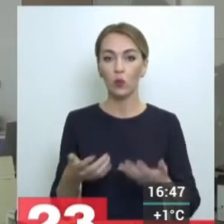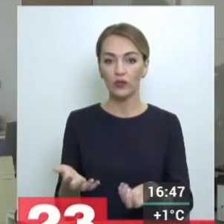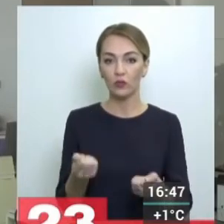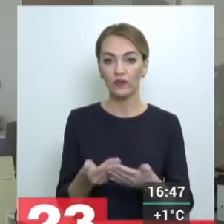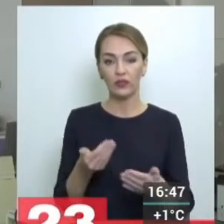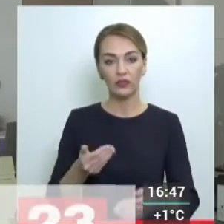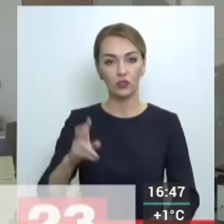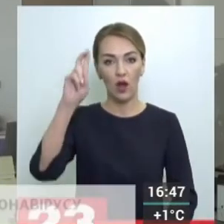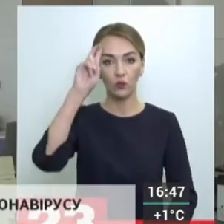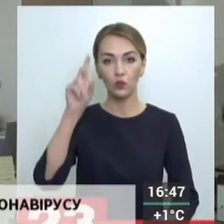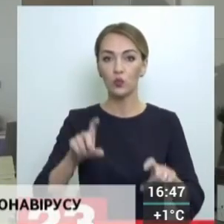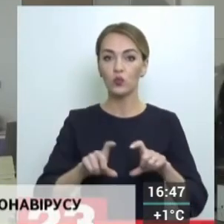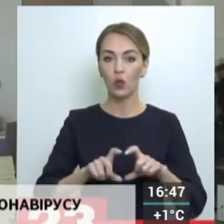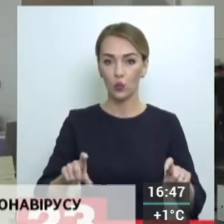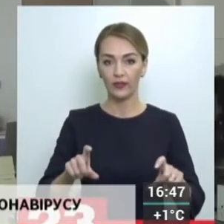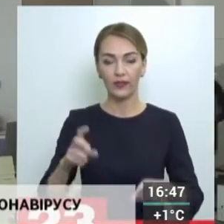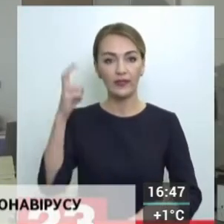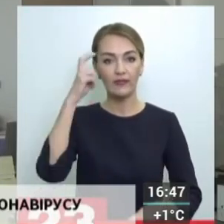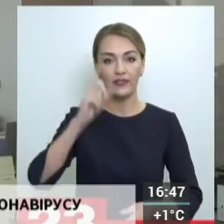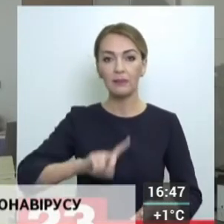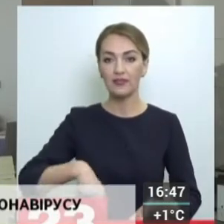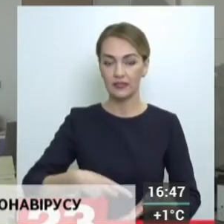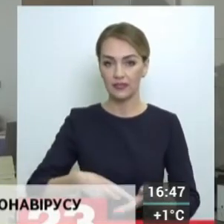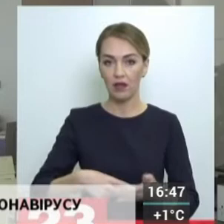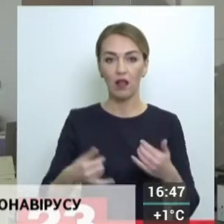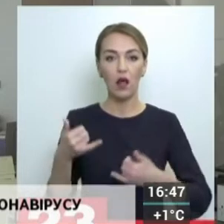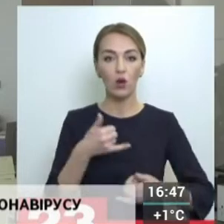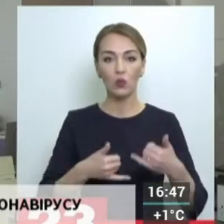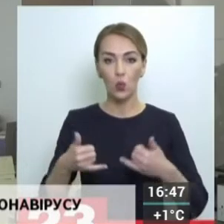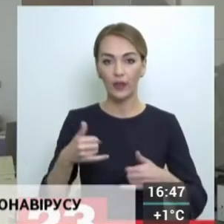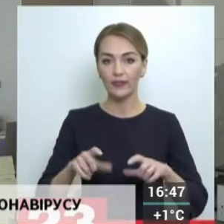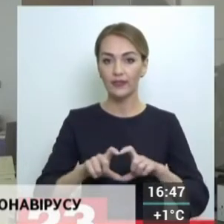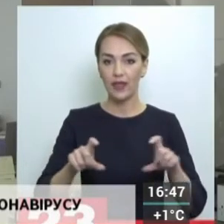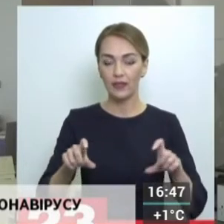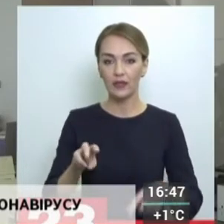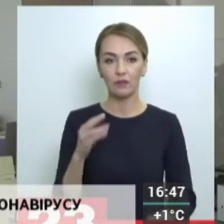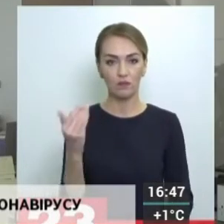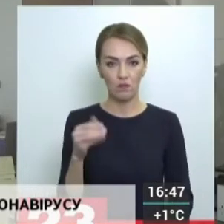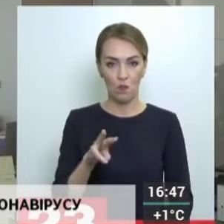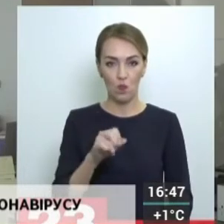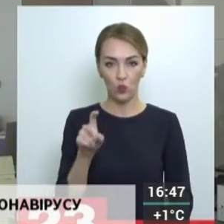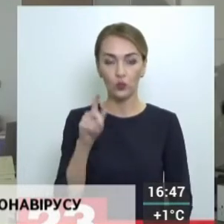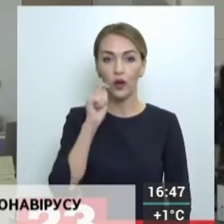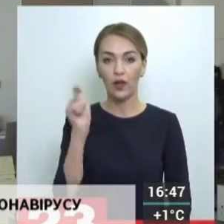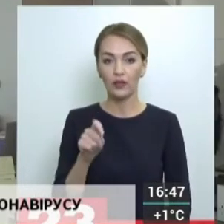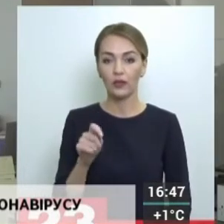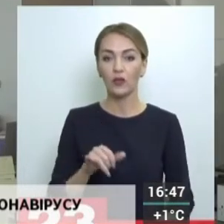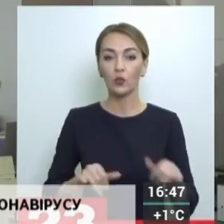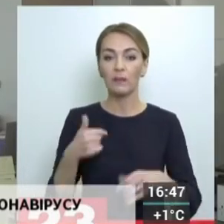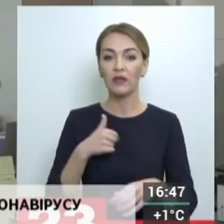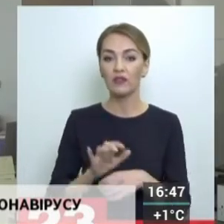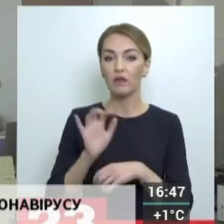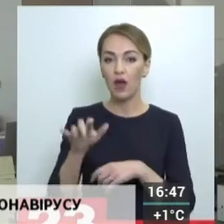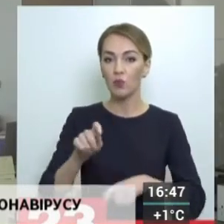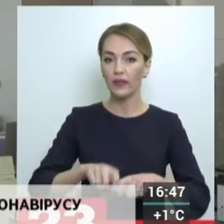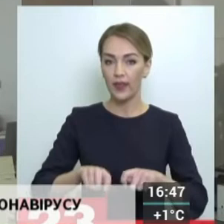від державної установи Київський міський лабораторний центр МОЗ України, куди ми відправляємо тести